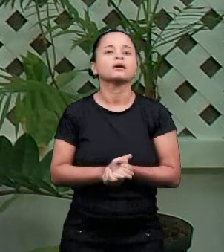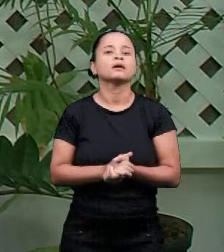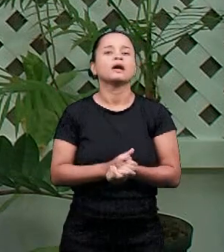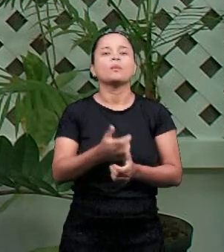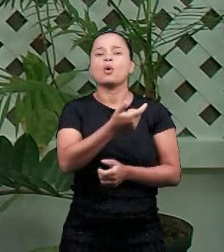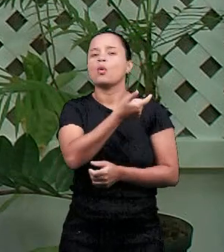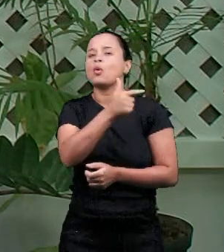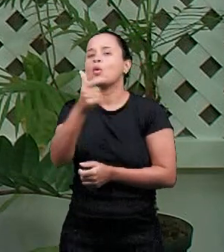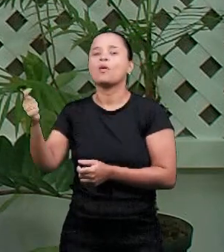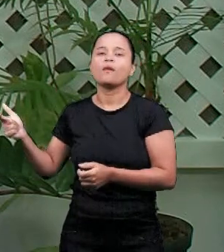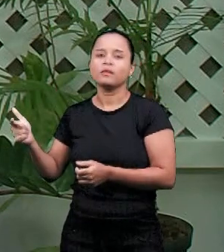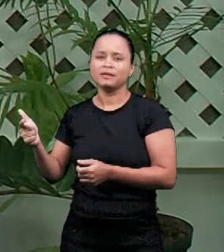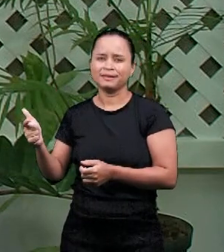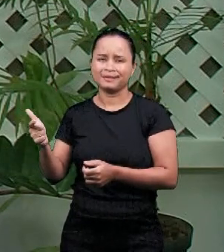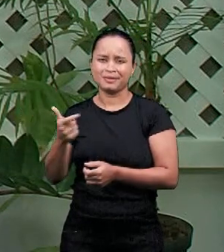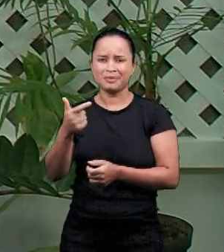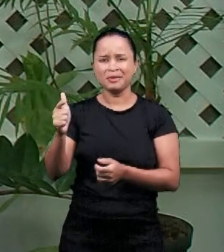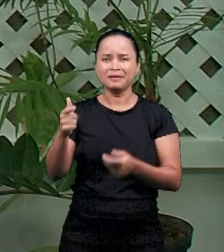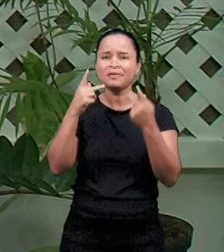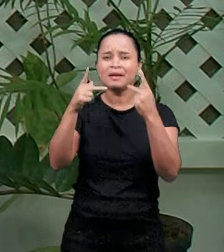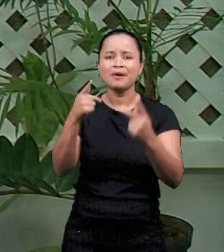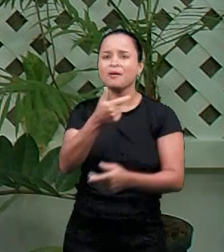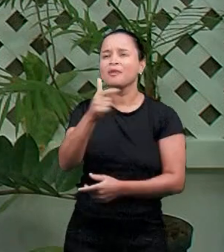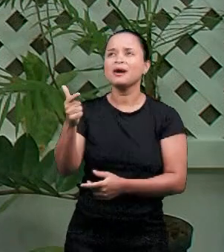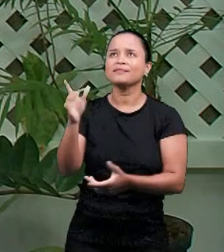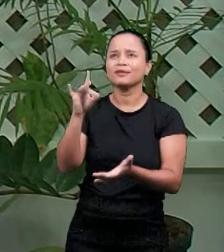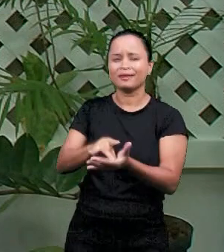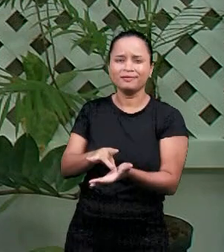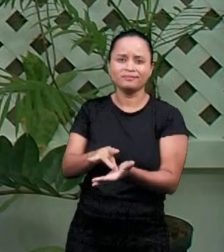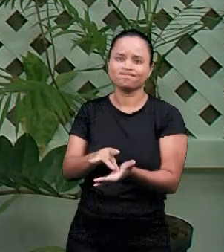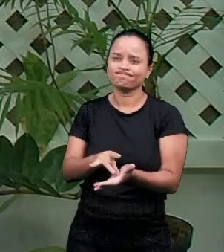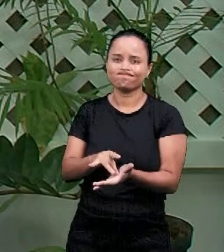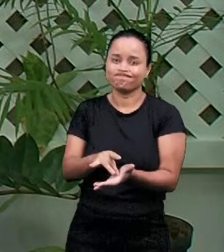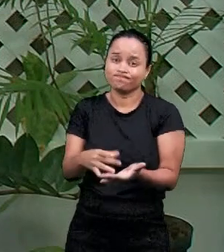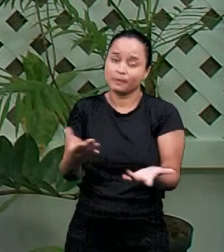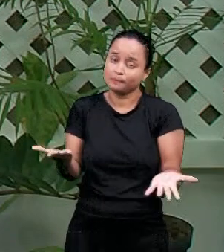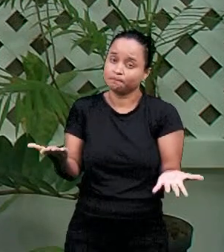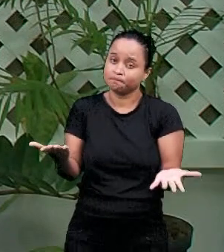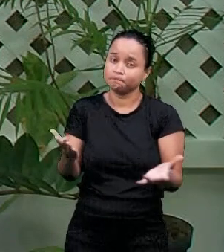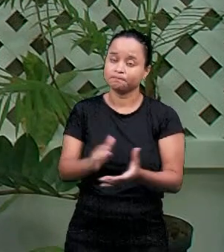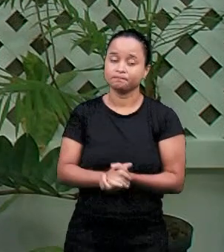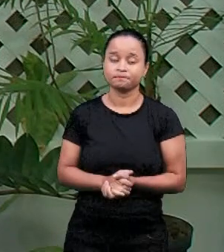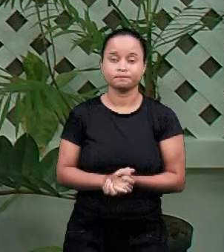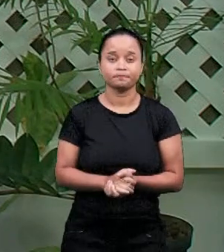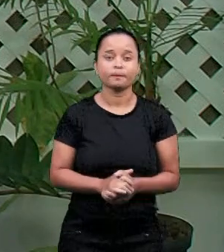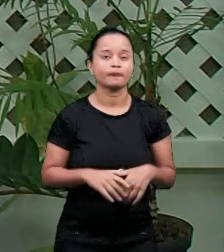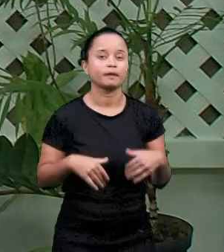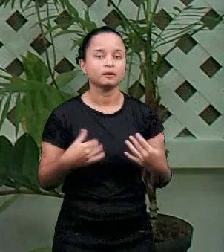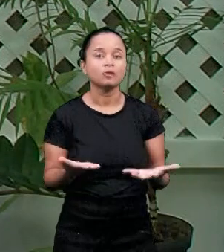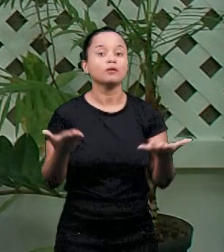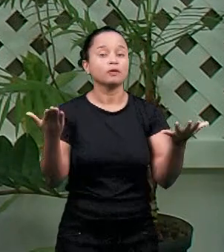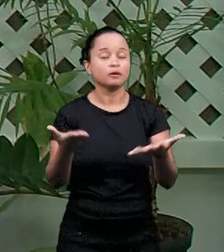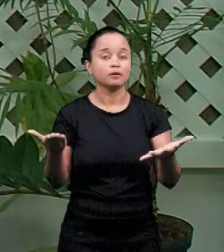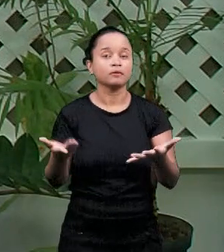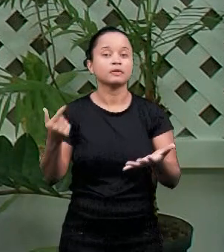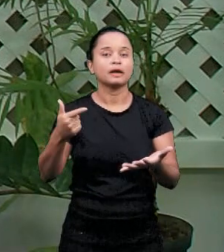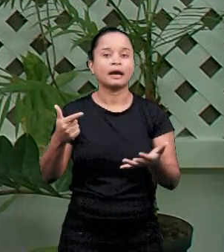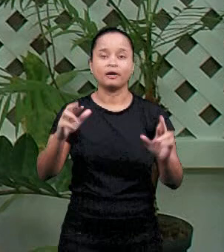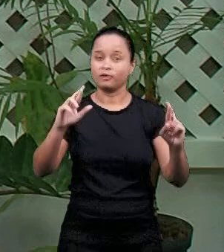pas. Mais revenons ici. La différence donc existante entre